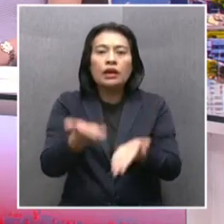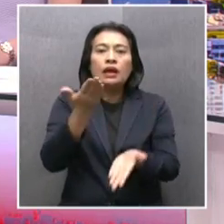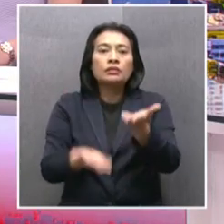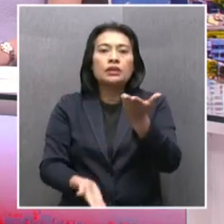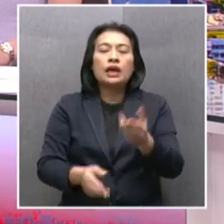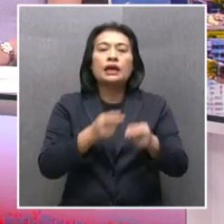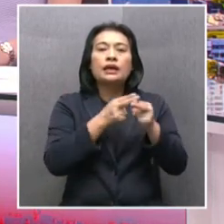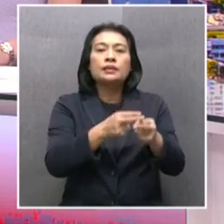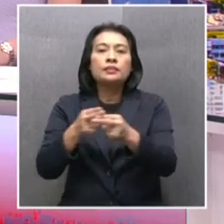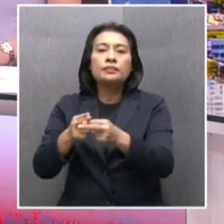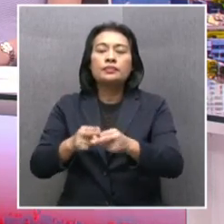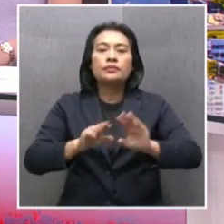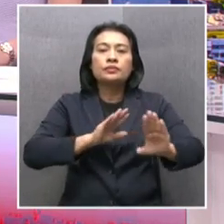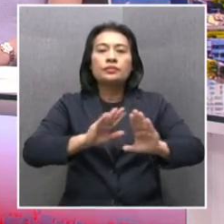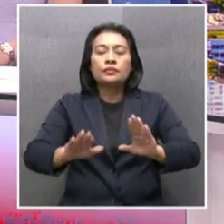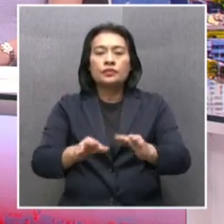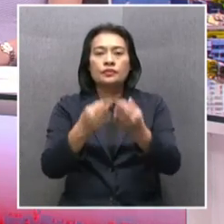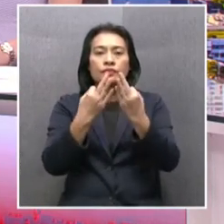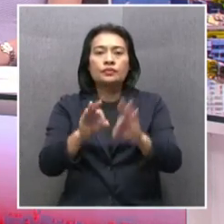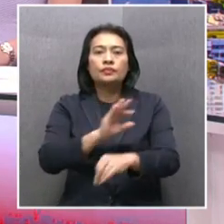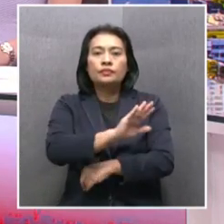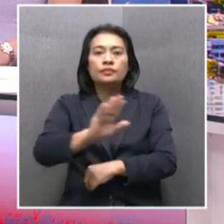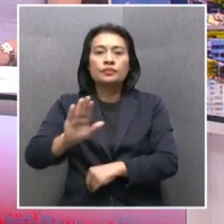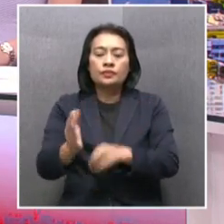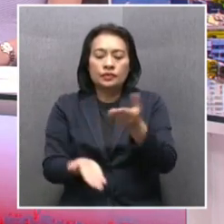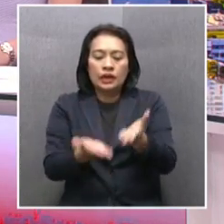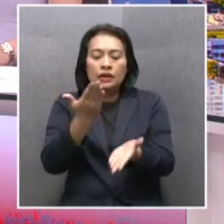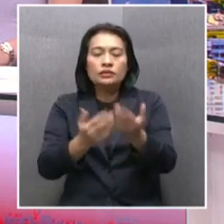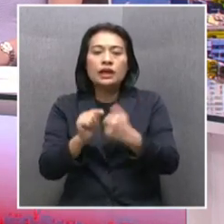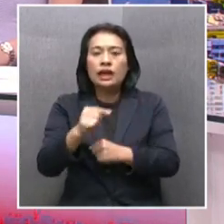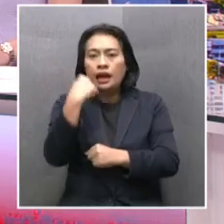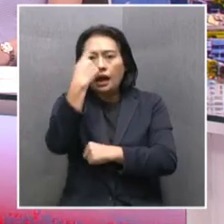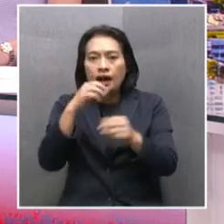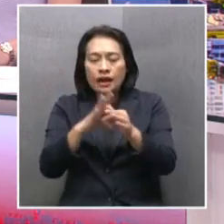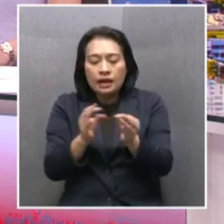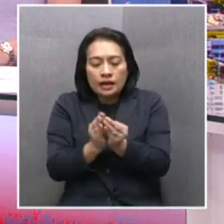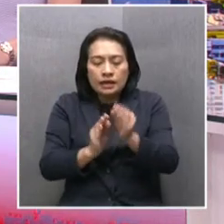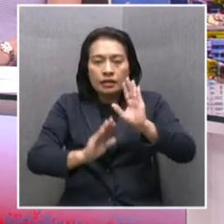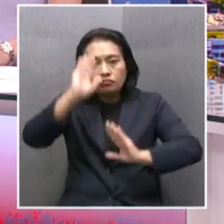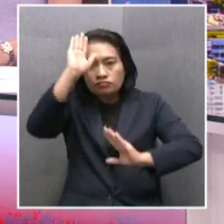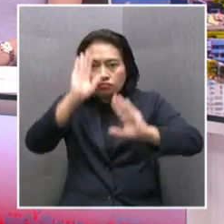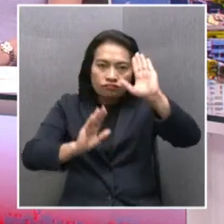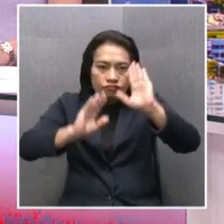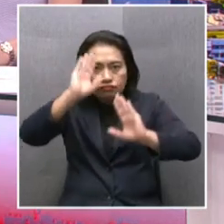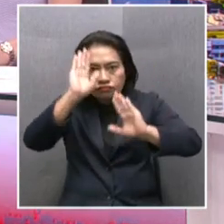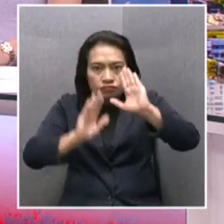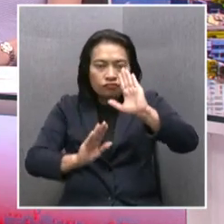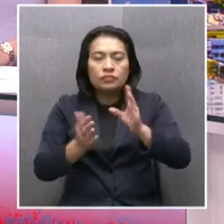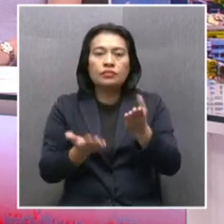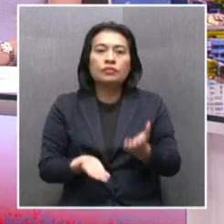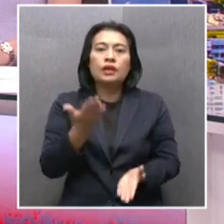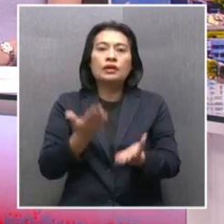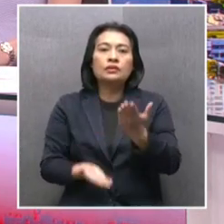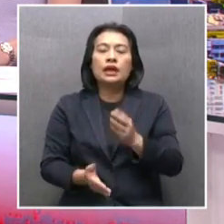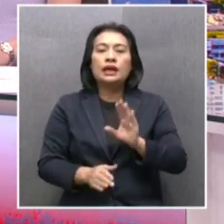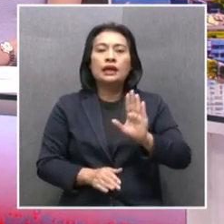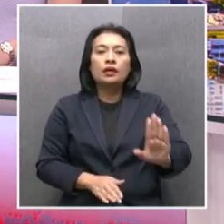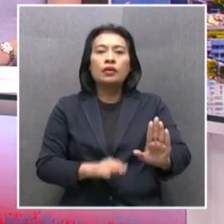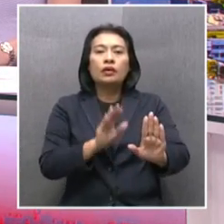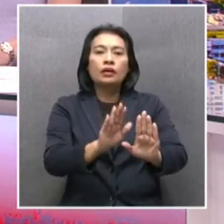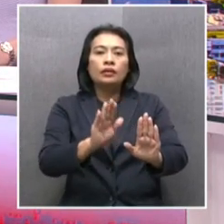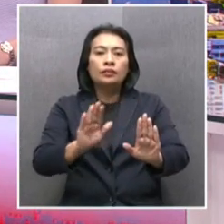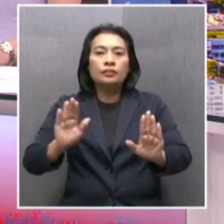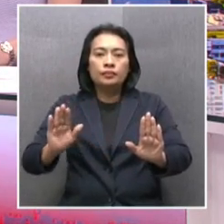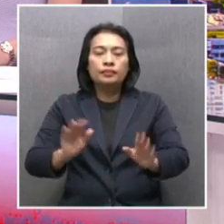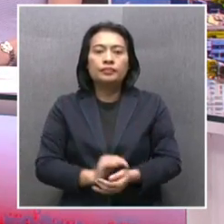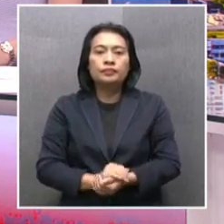อกสิทธ ิ์อิสระ เป็นอิสระเลย จะเลือกนะคะ แล้วแต่ใครจะโหวตไปในทิศทางไหนก็คือแล้วแต่ละบุคคลเลยนะครับซึ่งก่อนที่จะมีการโห